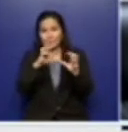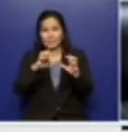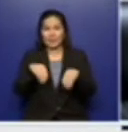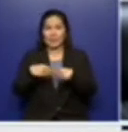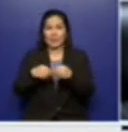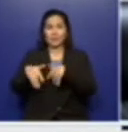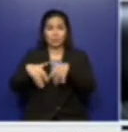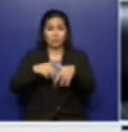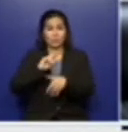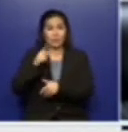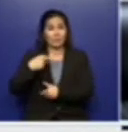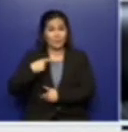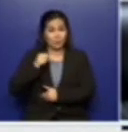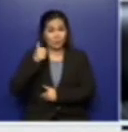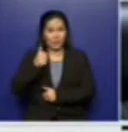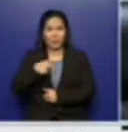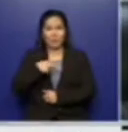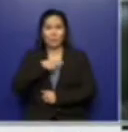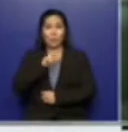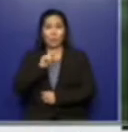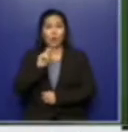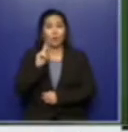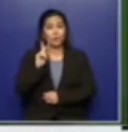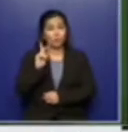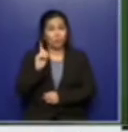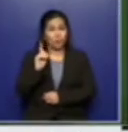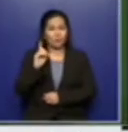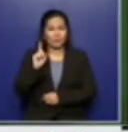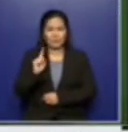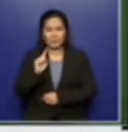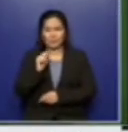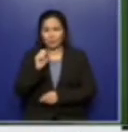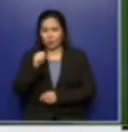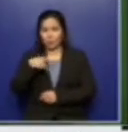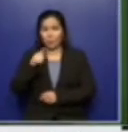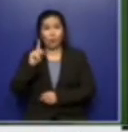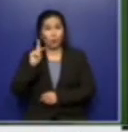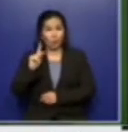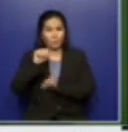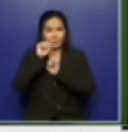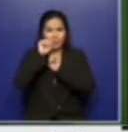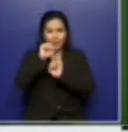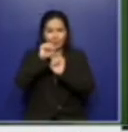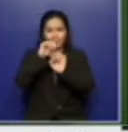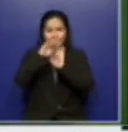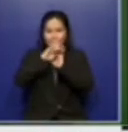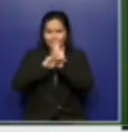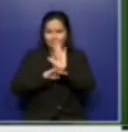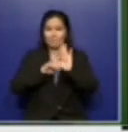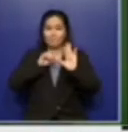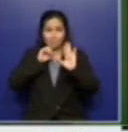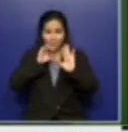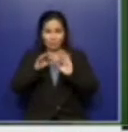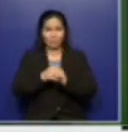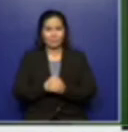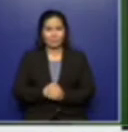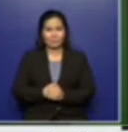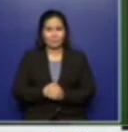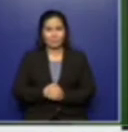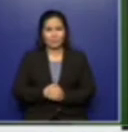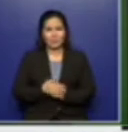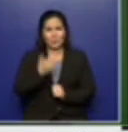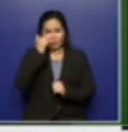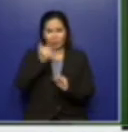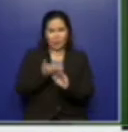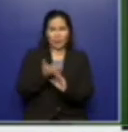พระราชกิจฎีกาสปก.ออกไปเนื่องจากการประกาศในครั้งเดิ